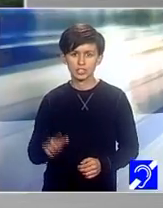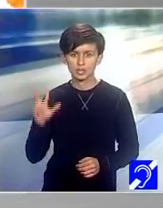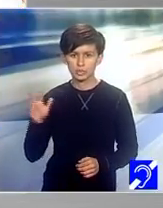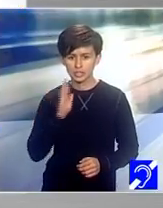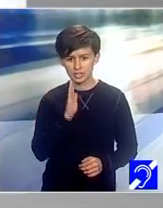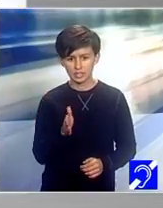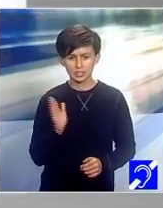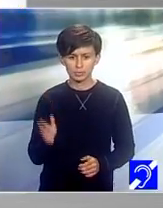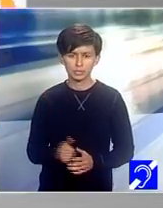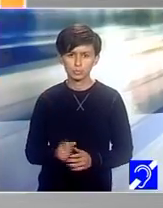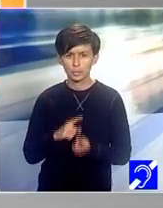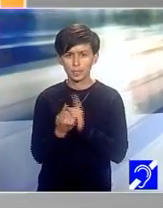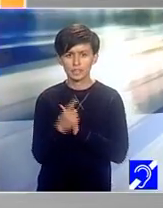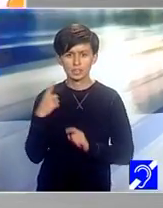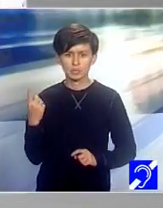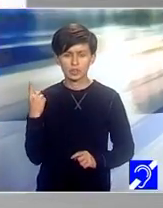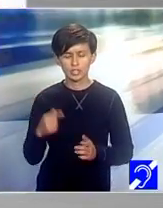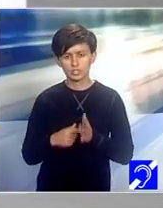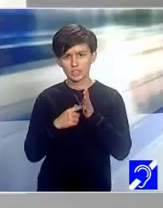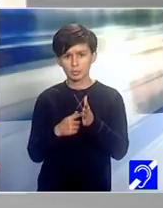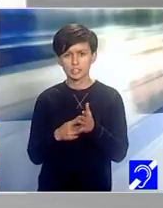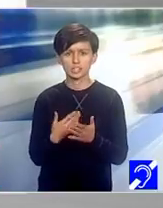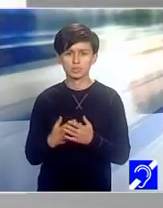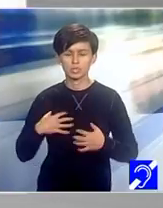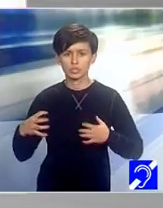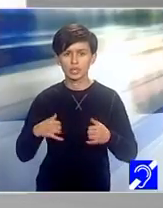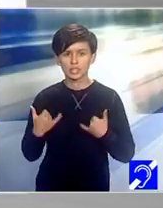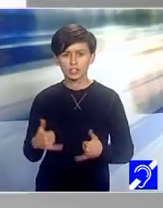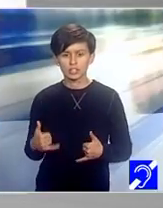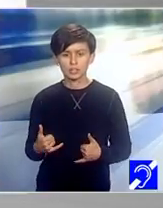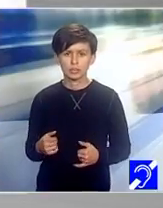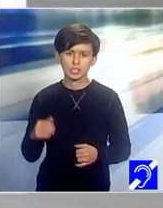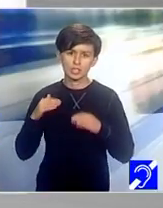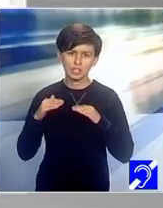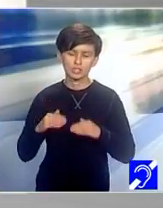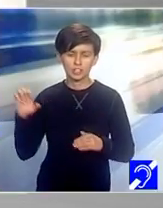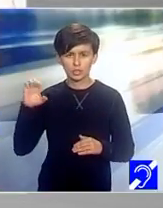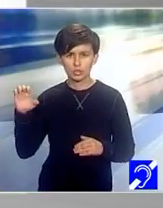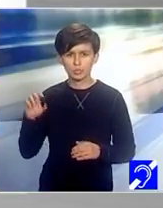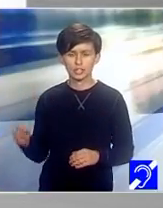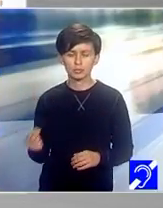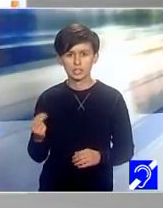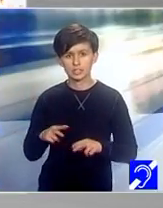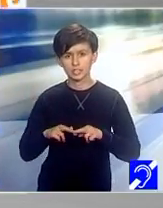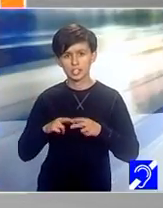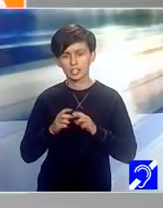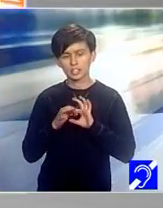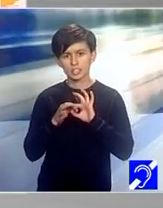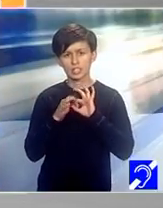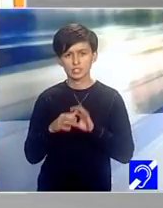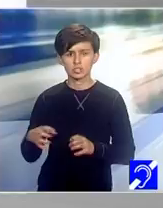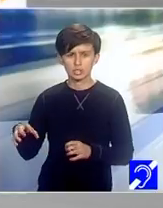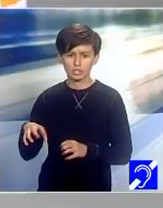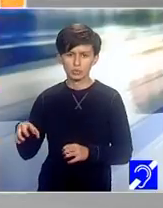principale. Transformarea orașului în oraș reprezentativ în arta contemporană la nivel european, îmbunătățirea relațiilor dintre comunitățile